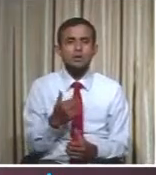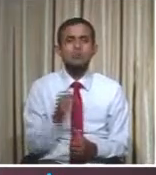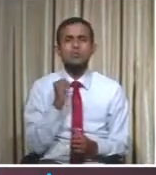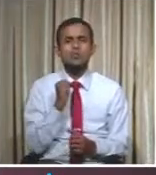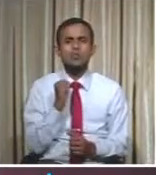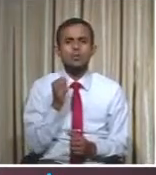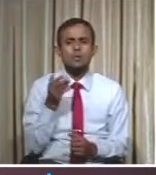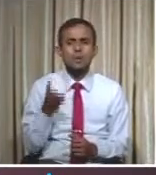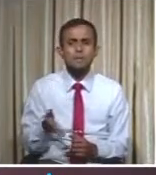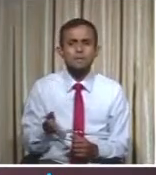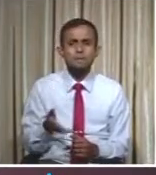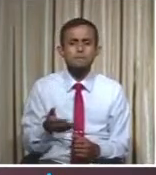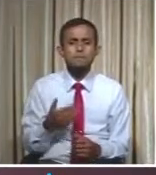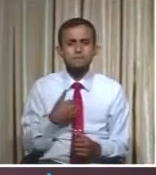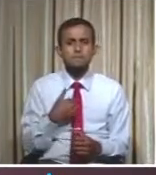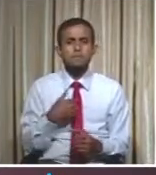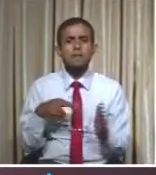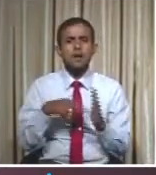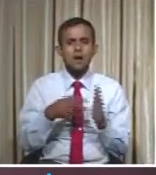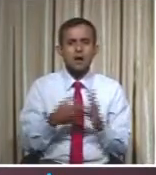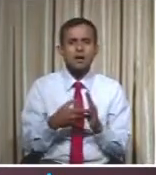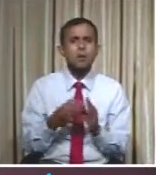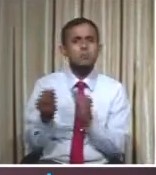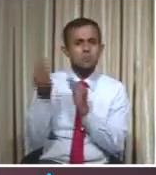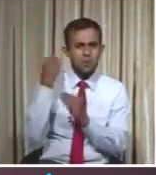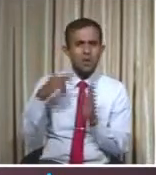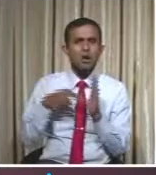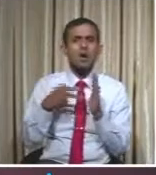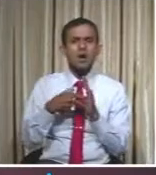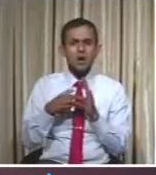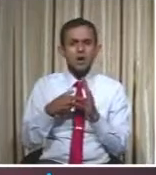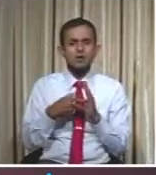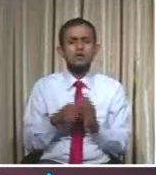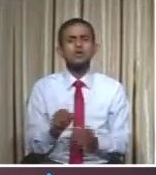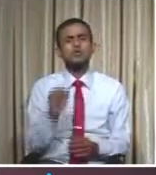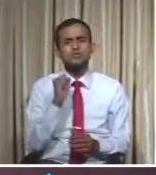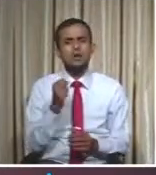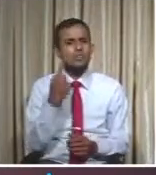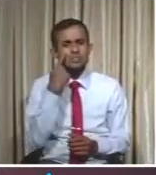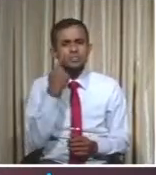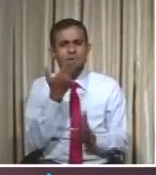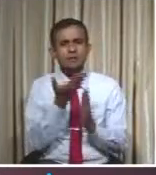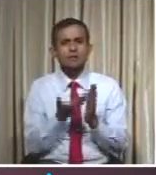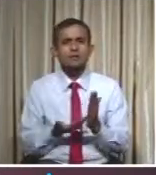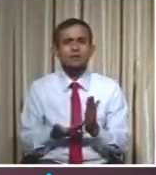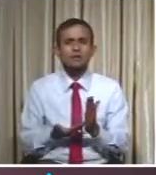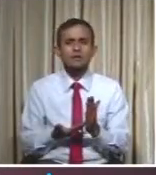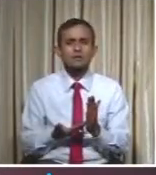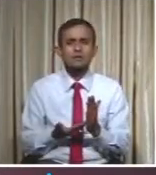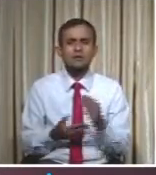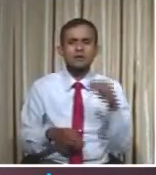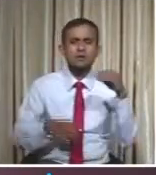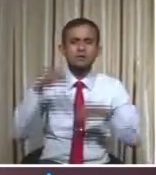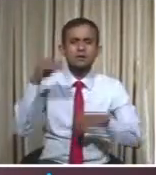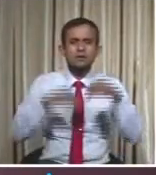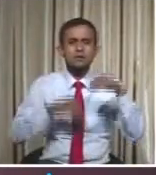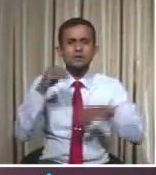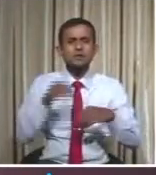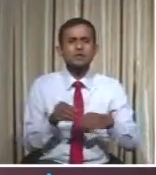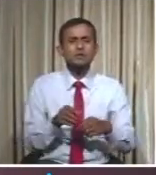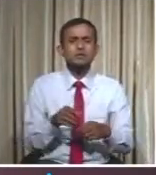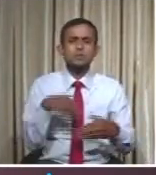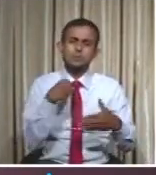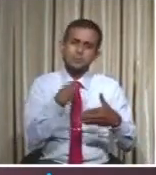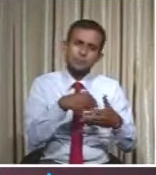මේ අපි මේ අයවැයත් පහුගිය අයවැයවලත් මොකද්ද අපි දැකලා තියෙන්නේ දේශපාලඥයන් මත